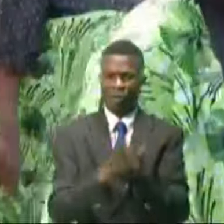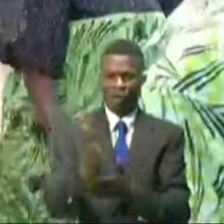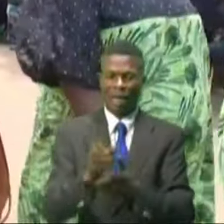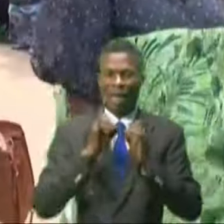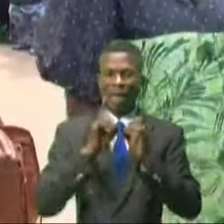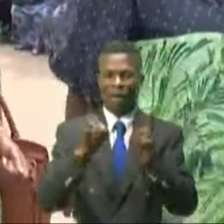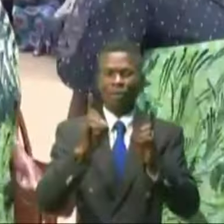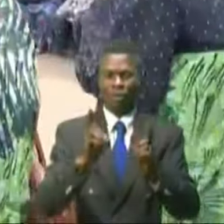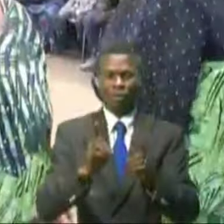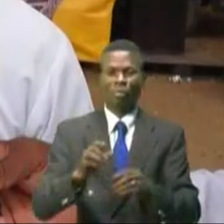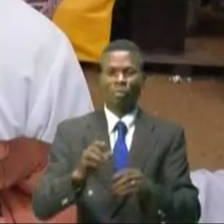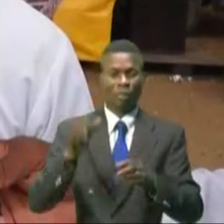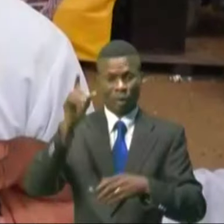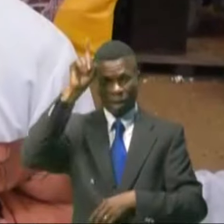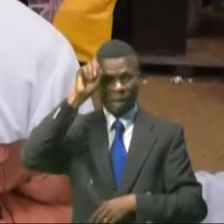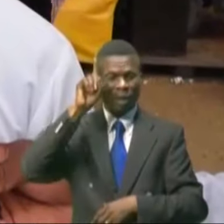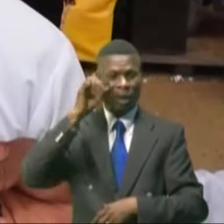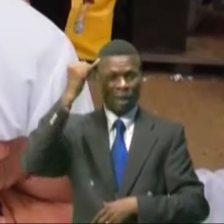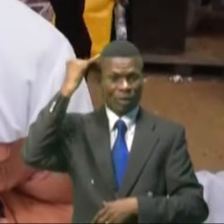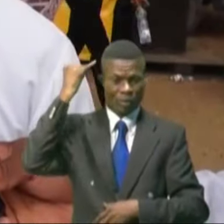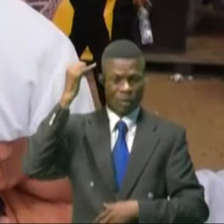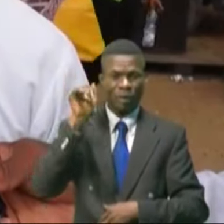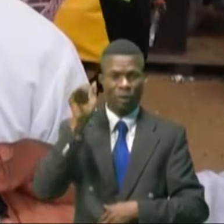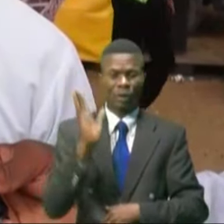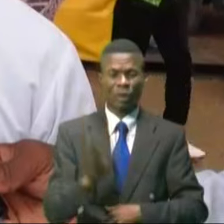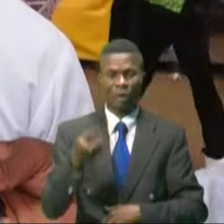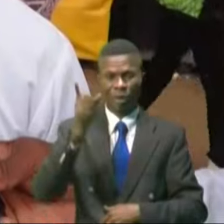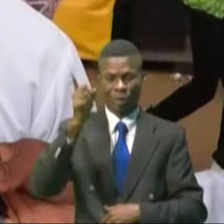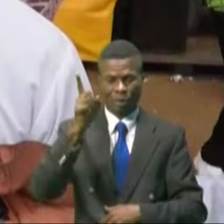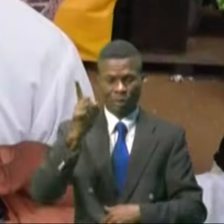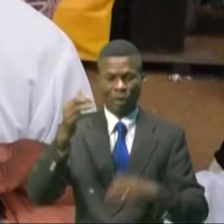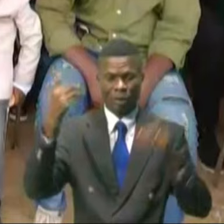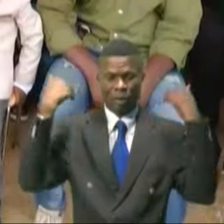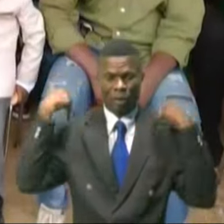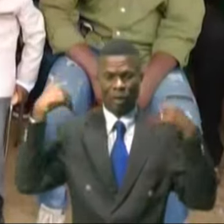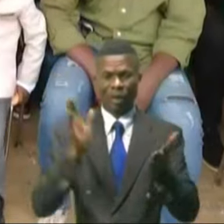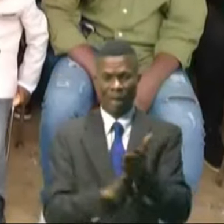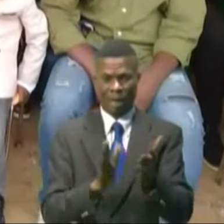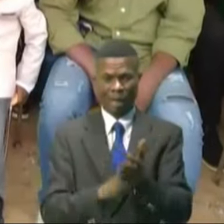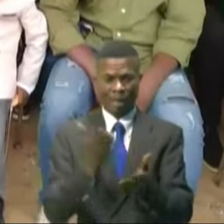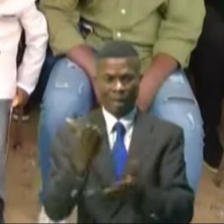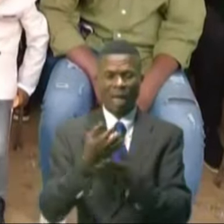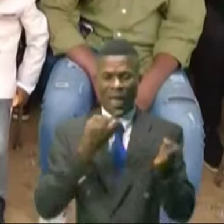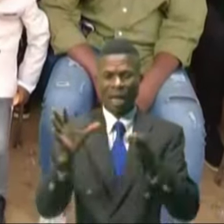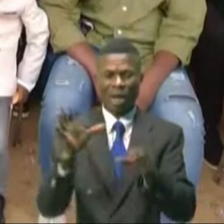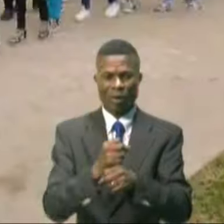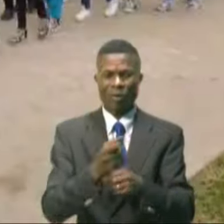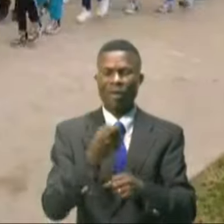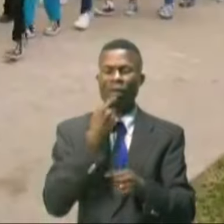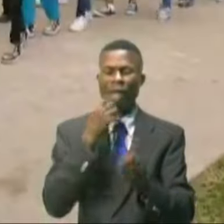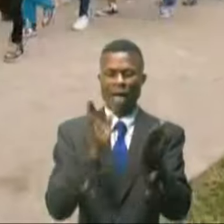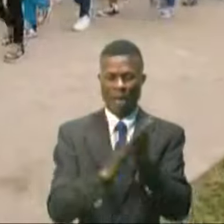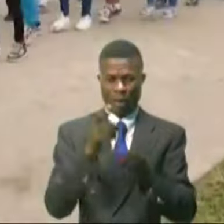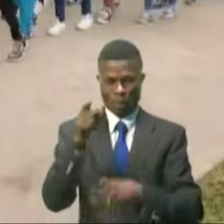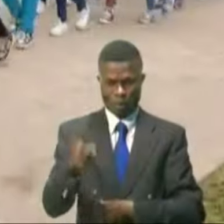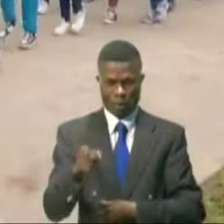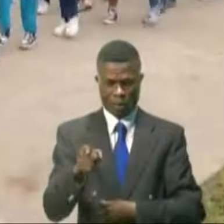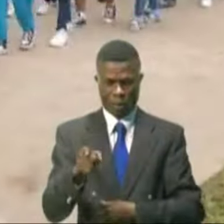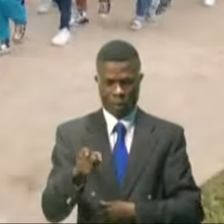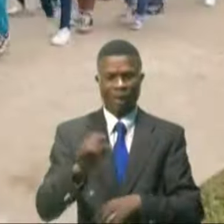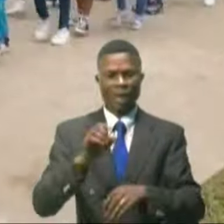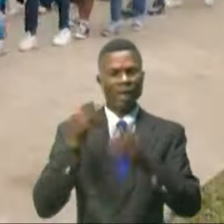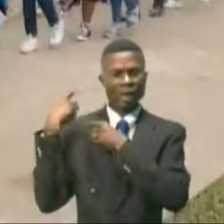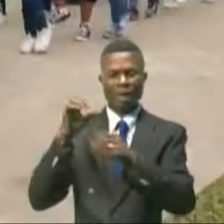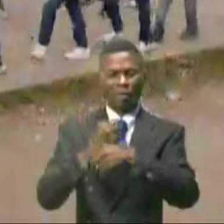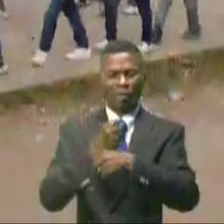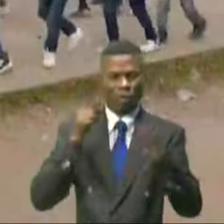allocution, le frère Gomez Mafouka, directeur principal et chef d'établissement, a brossé brièvement l'historique de cette école, de sa création